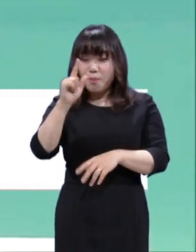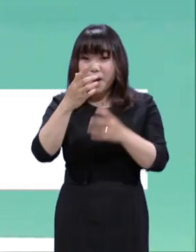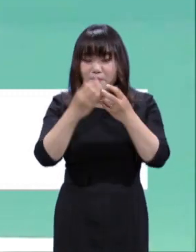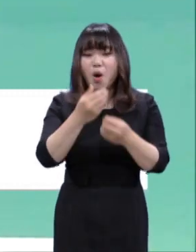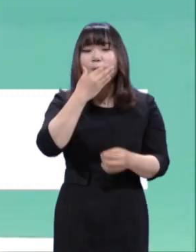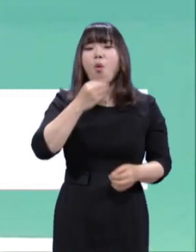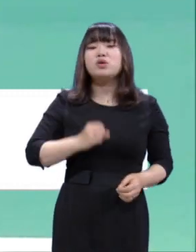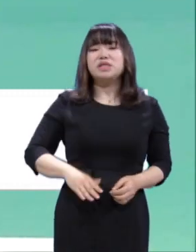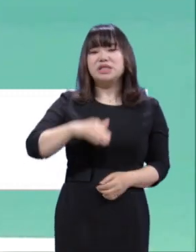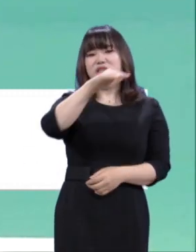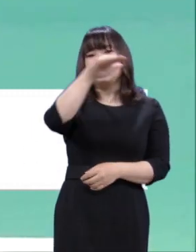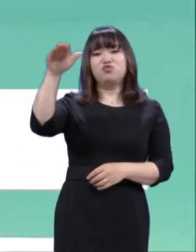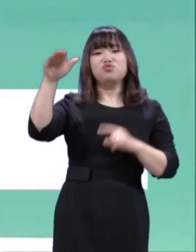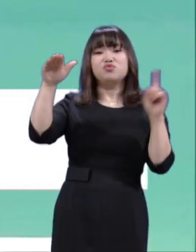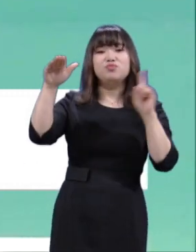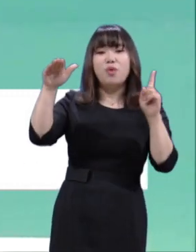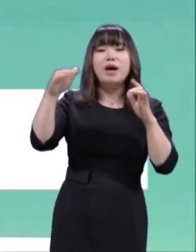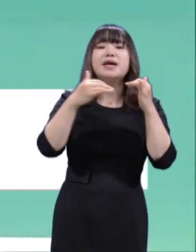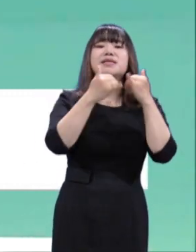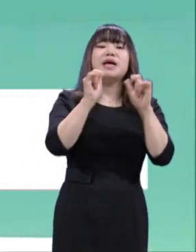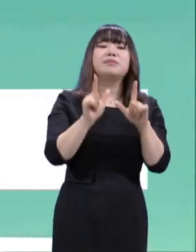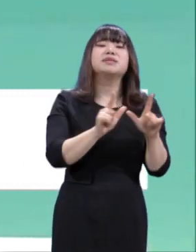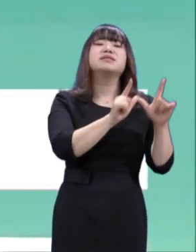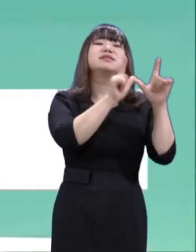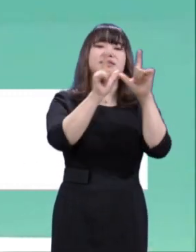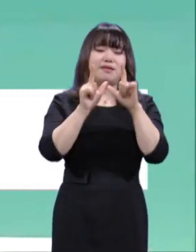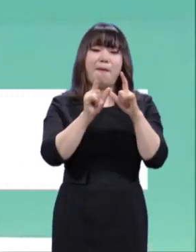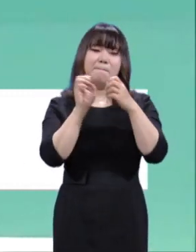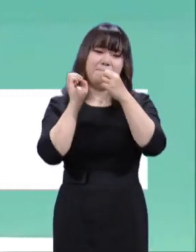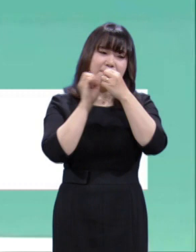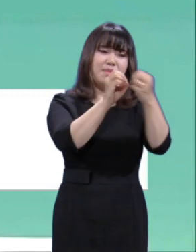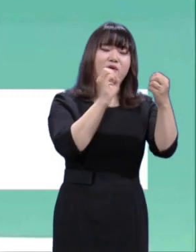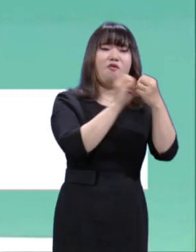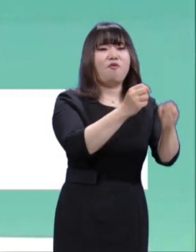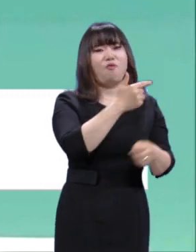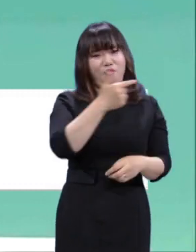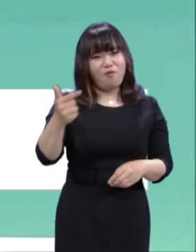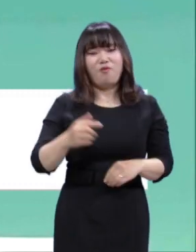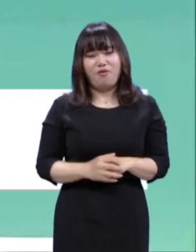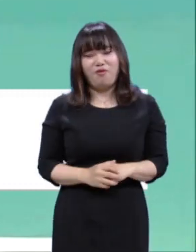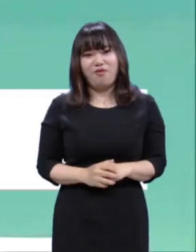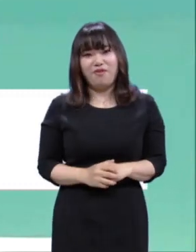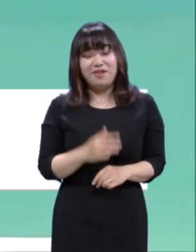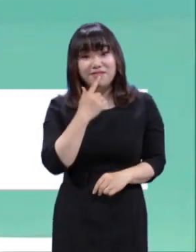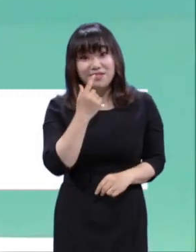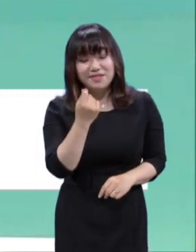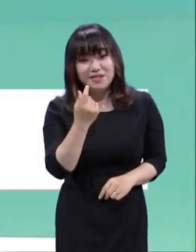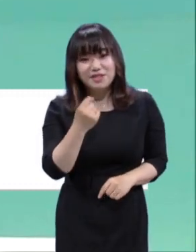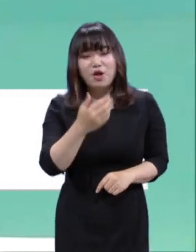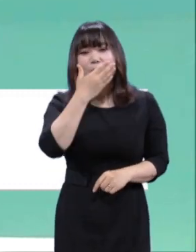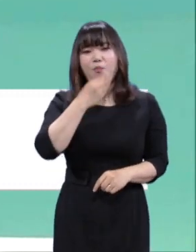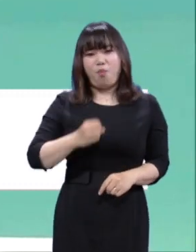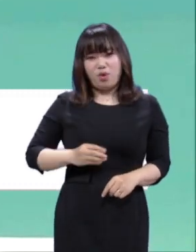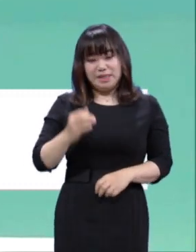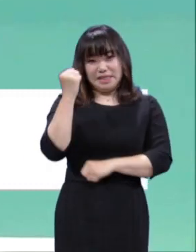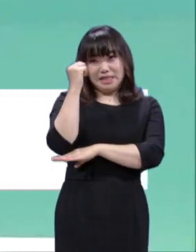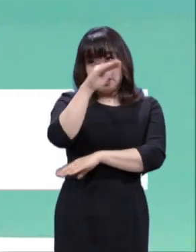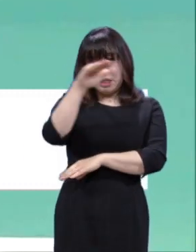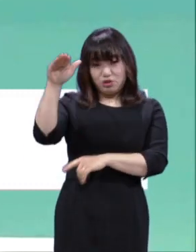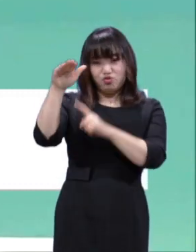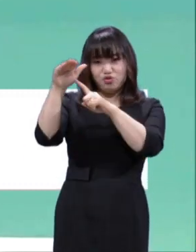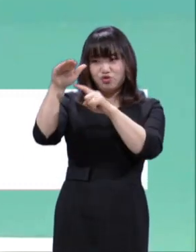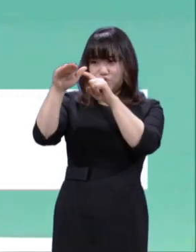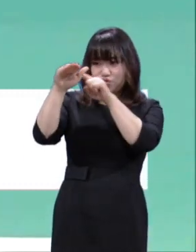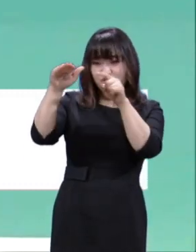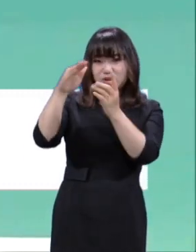복지기준선은 주민들의 삶과 직접적으로 관련돼 있는 것이죠. 그래서 복지기준 영역을